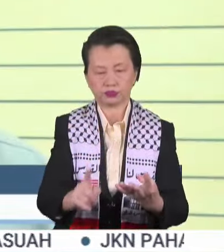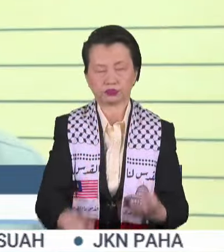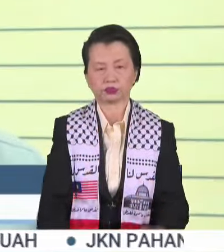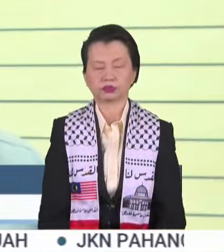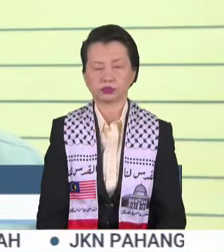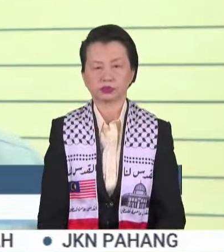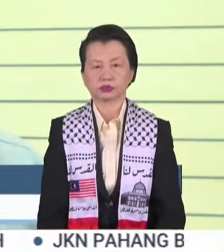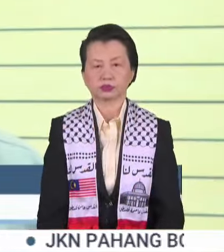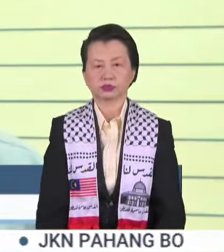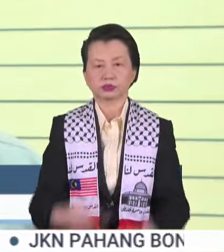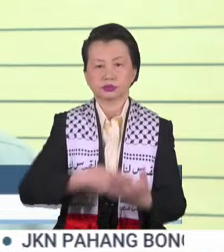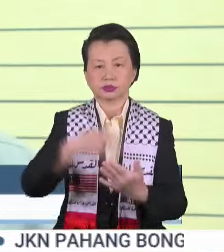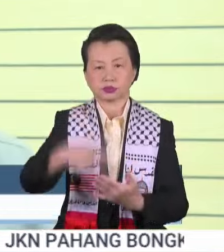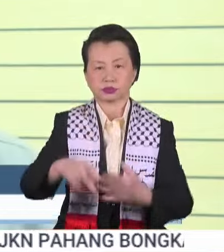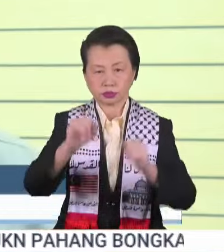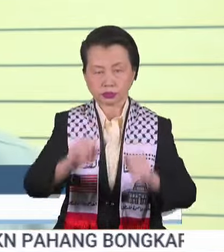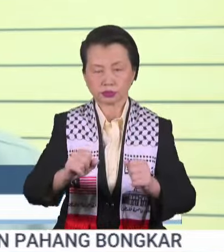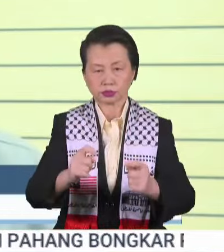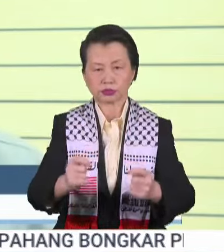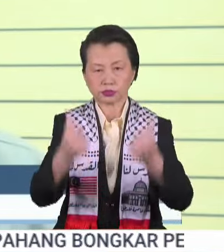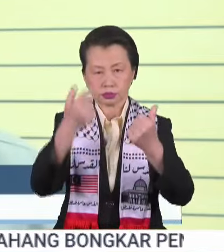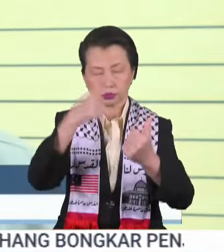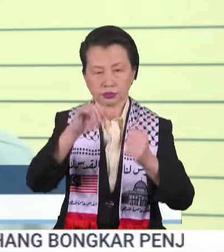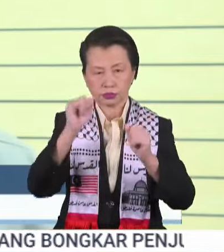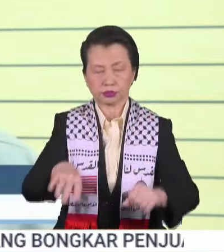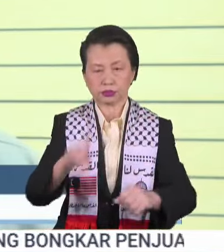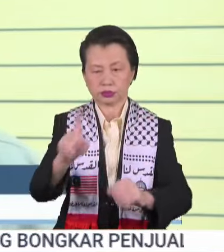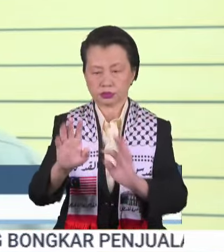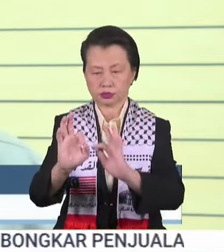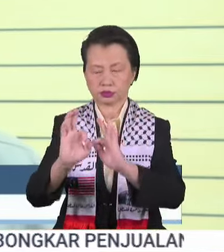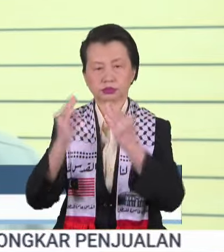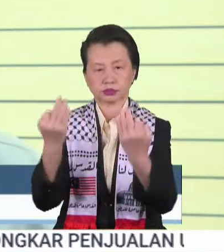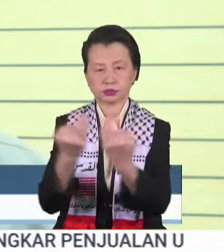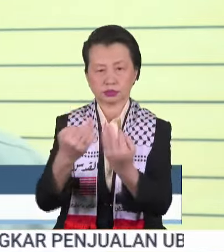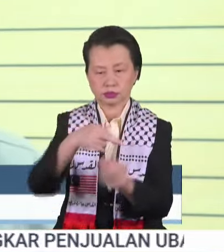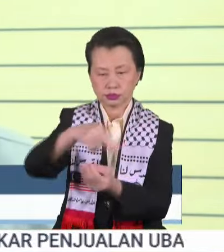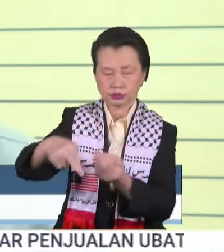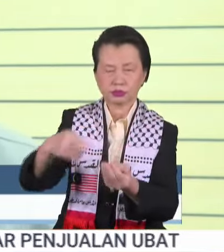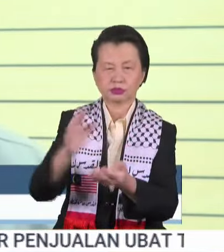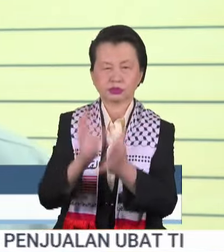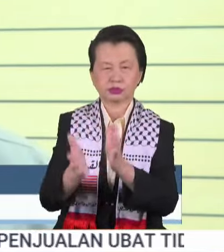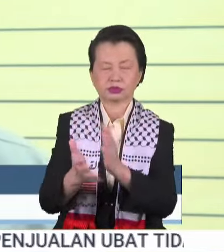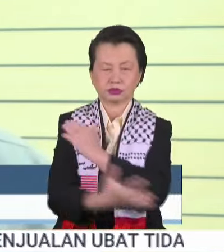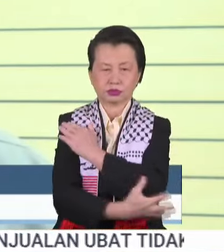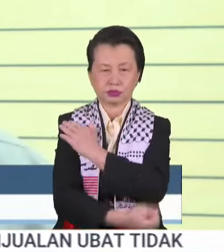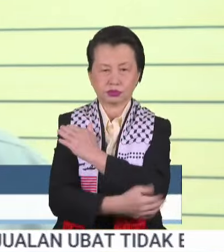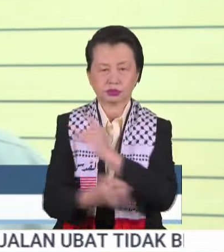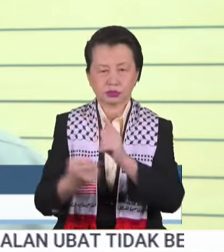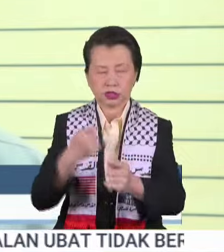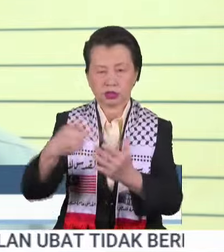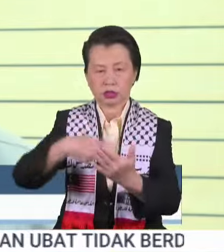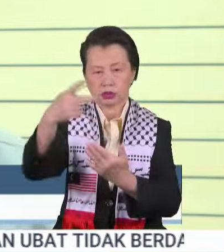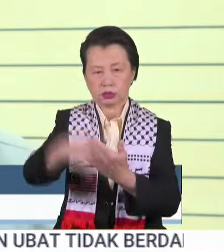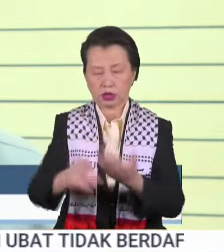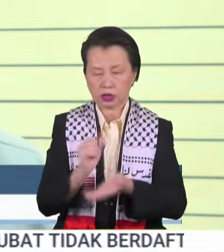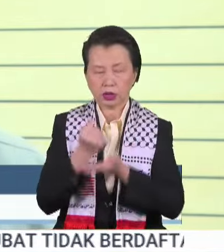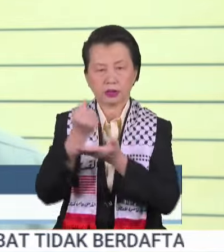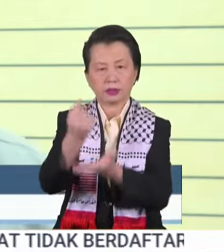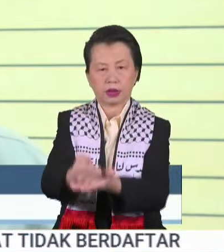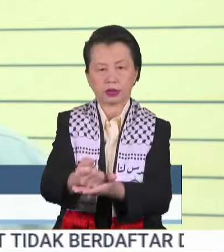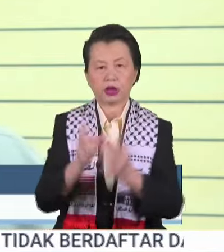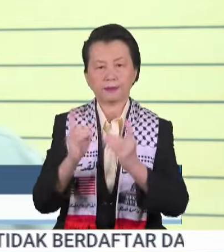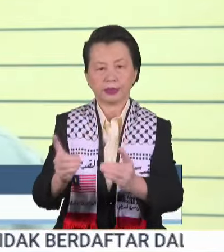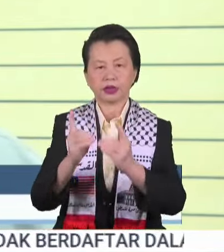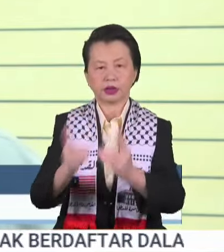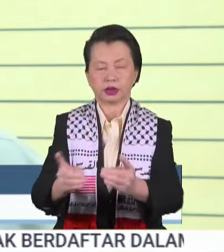boleh mempercepatkan, melepaskan suatu keluarga daripada kitaran kemiskinan, iaitu daripada program bantuan